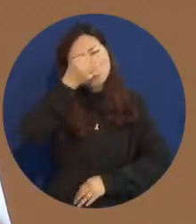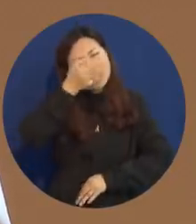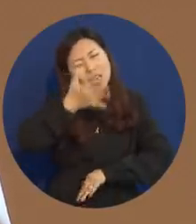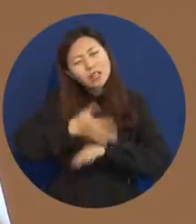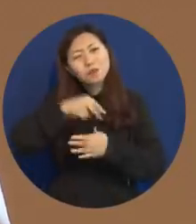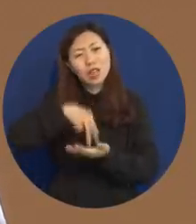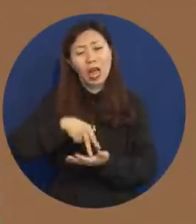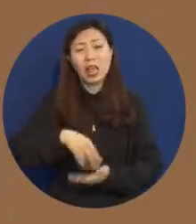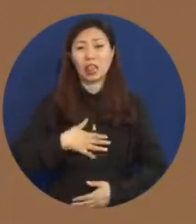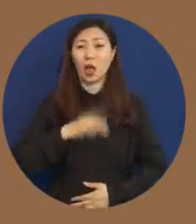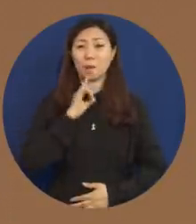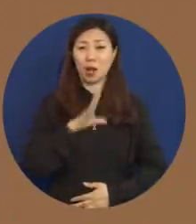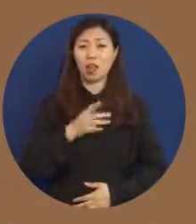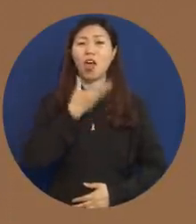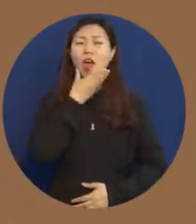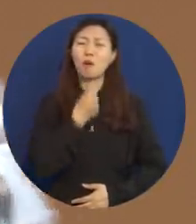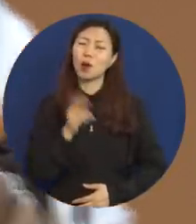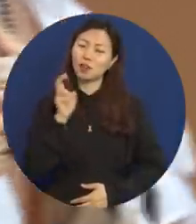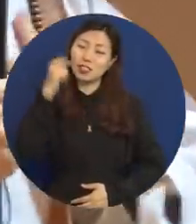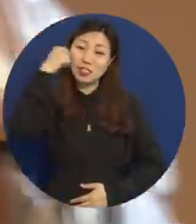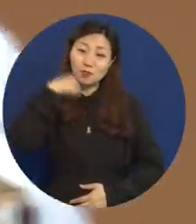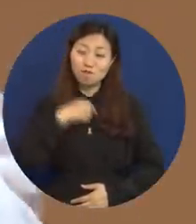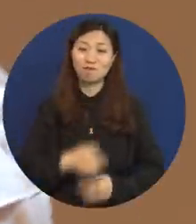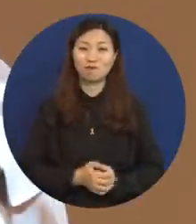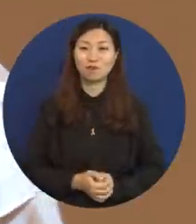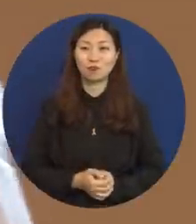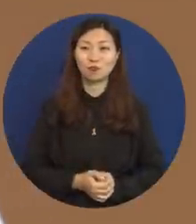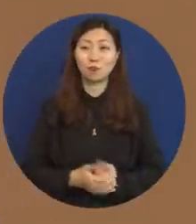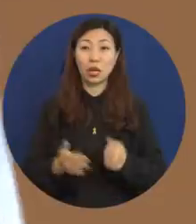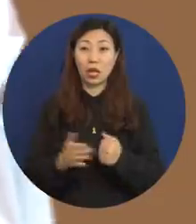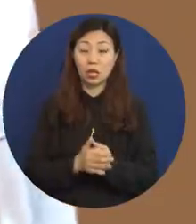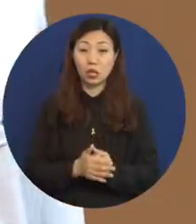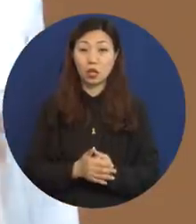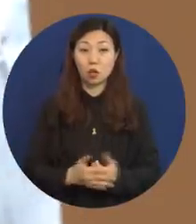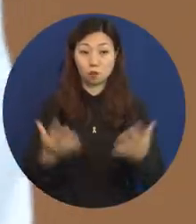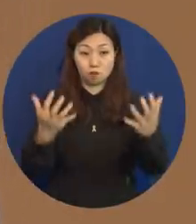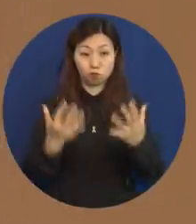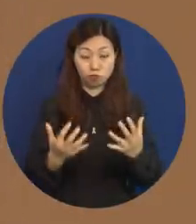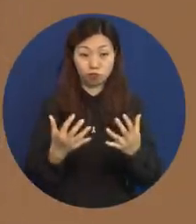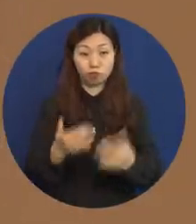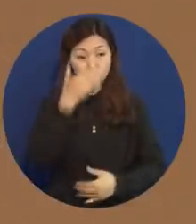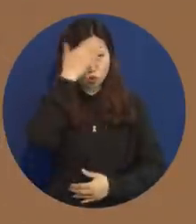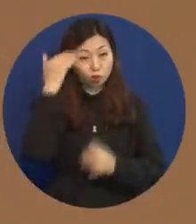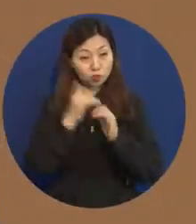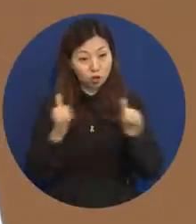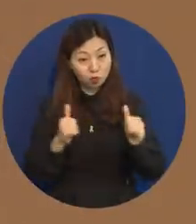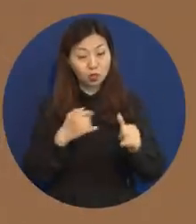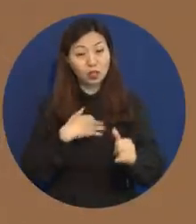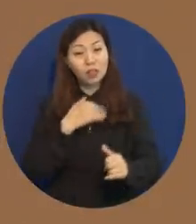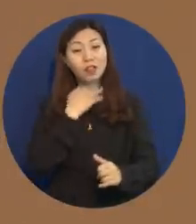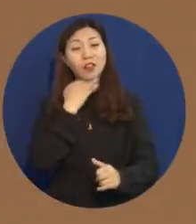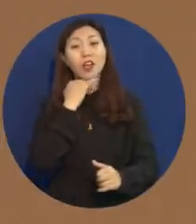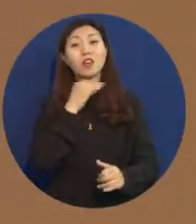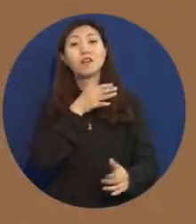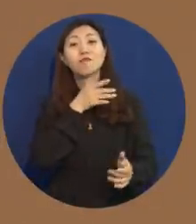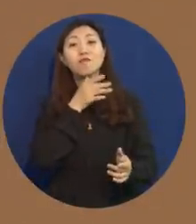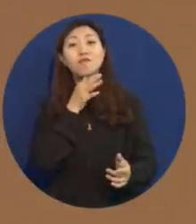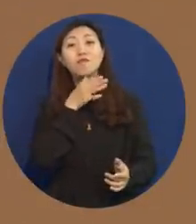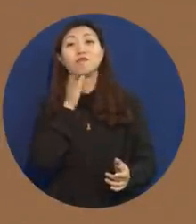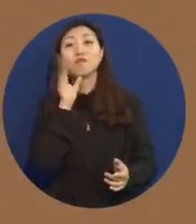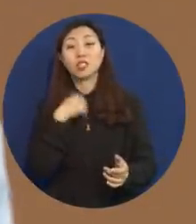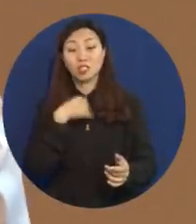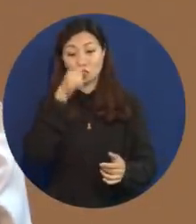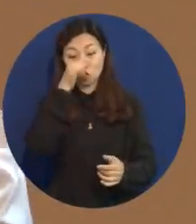누리고 있는 것 같아. 그래요. 저는 여기 있는 젊은 사람보다 나이가 좀 많죠. 근데 이 젊은